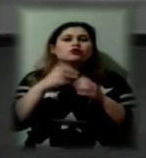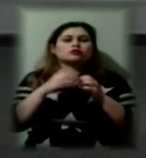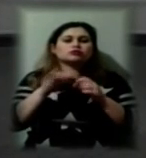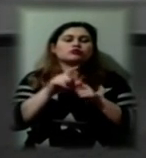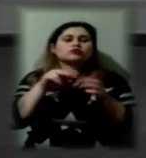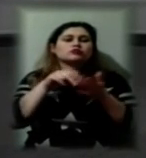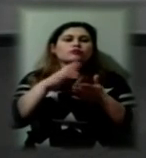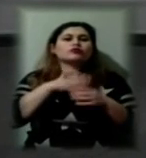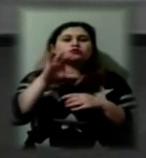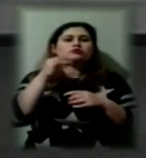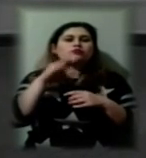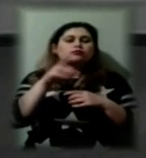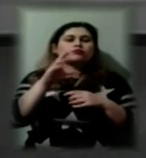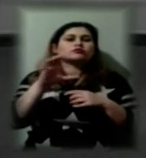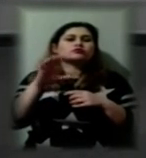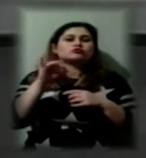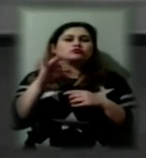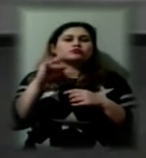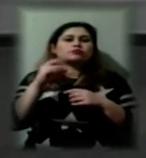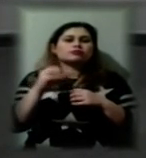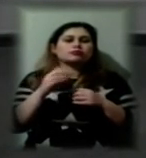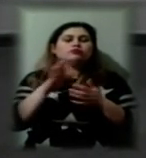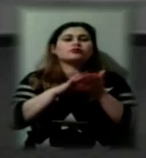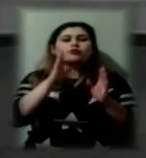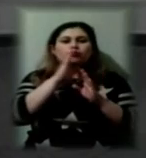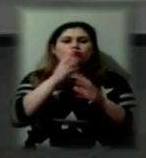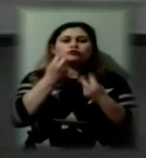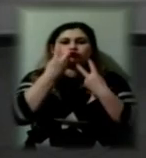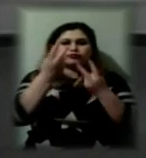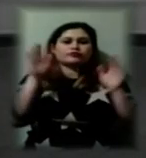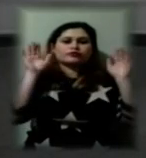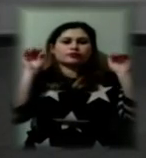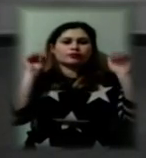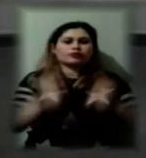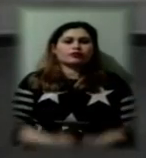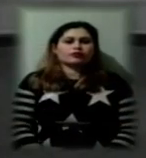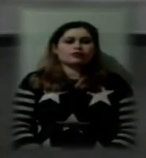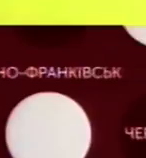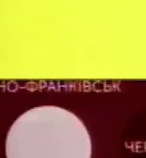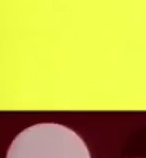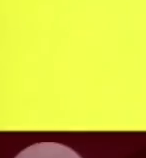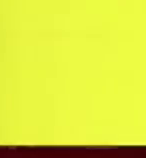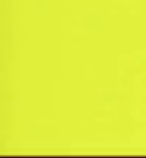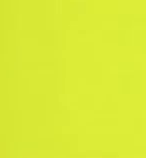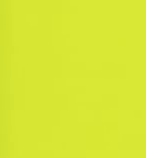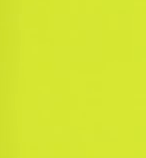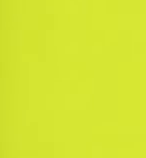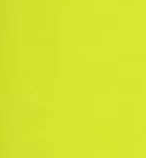сайт КС Суспільне Медіа. Далі на вас чекає прогноз погоди. Побачимось у 19-й. Далі чекає